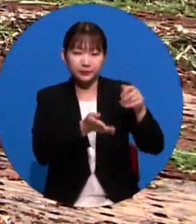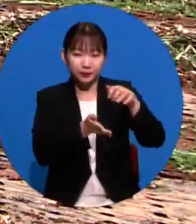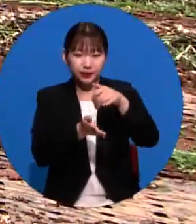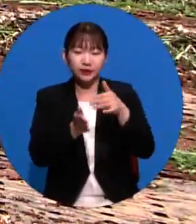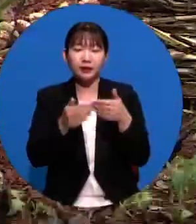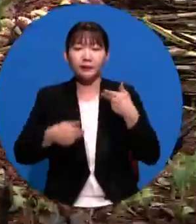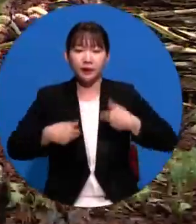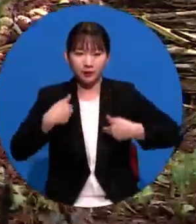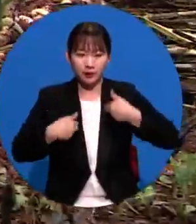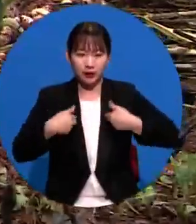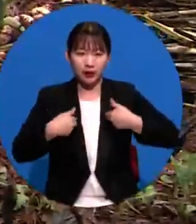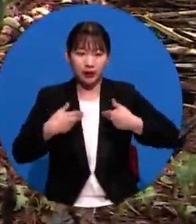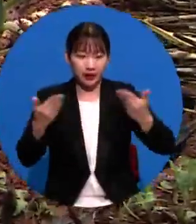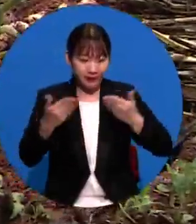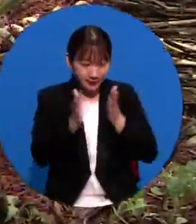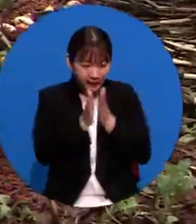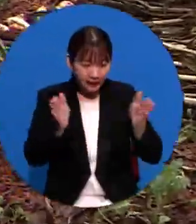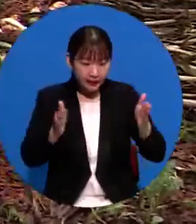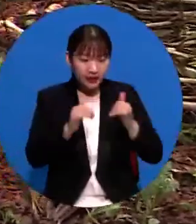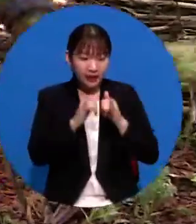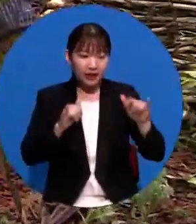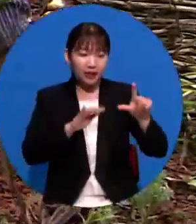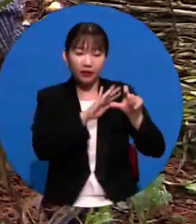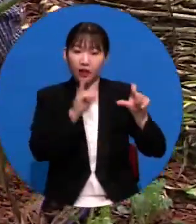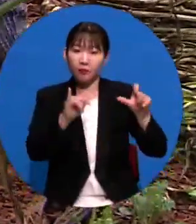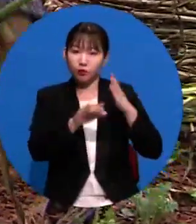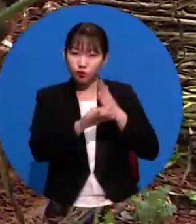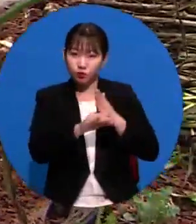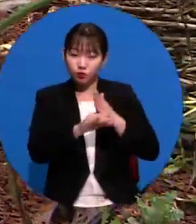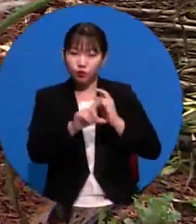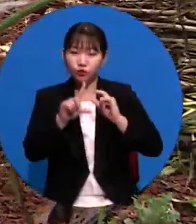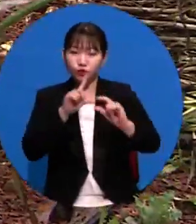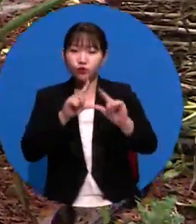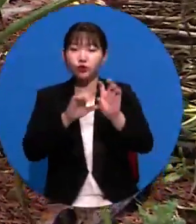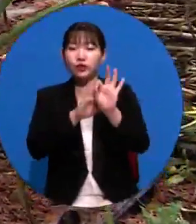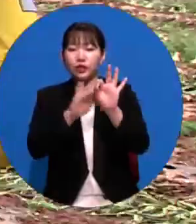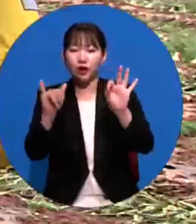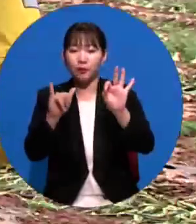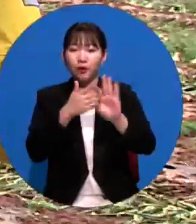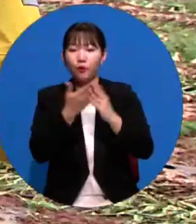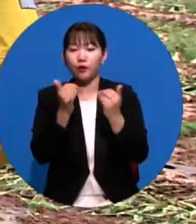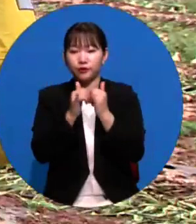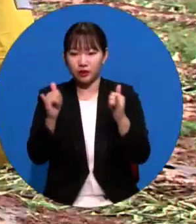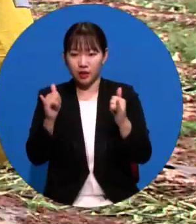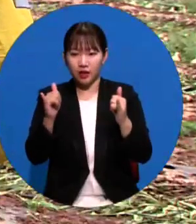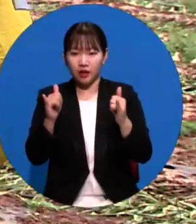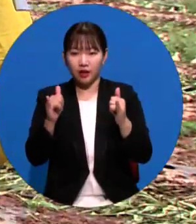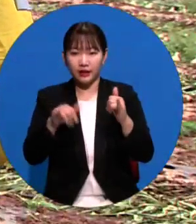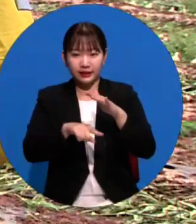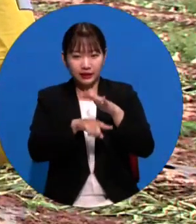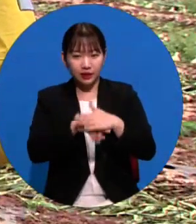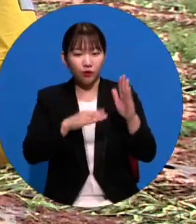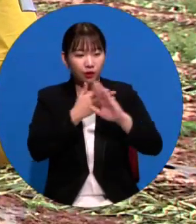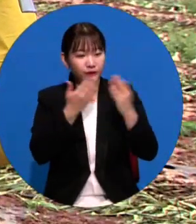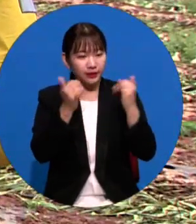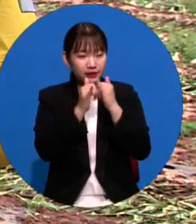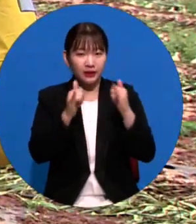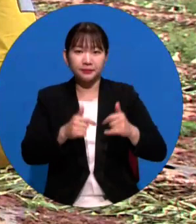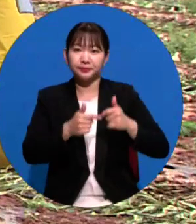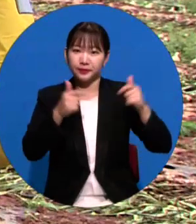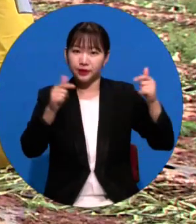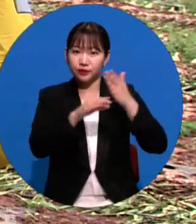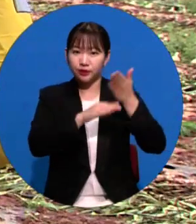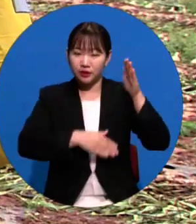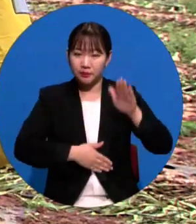한창입니다. 작업에 나선 사람들 15명 가운데 10명이 외국인입니다. 농촌의 외국인 근로자들이 늘고